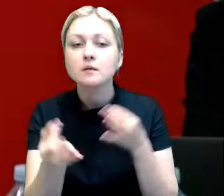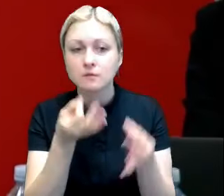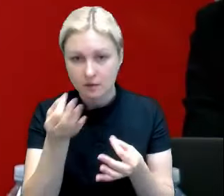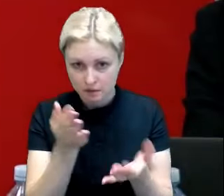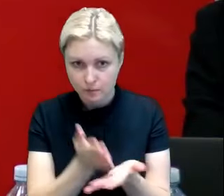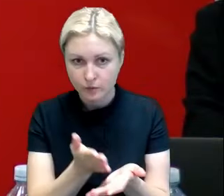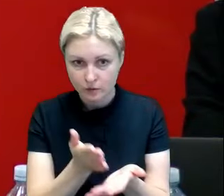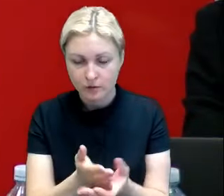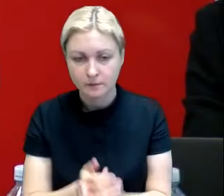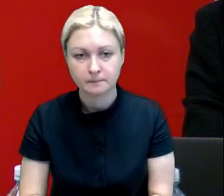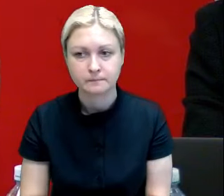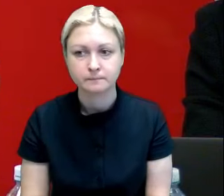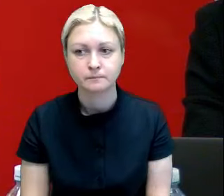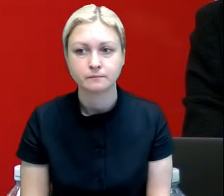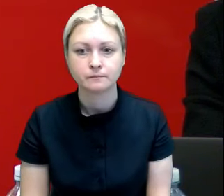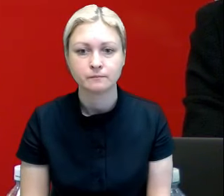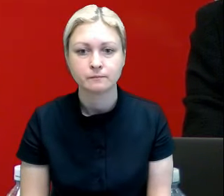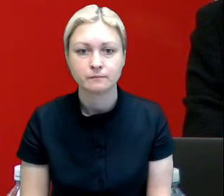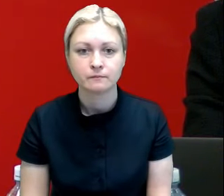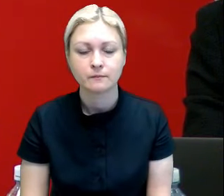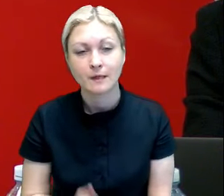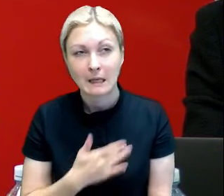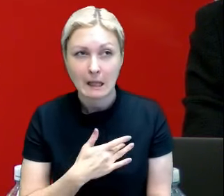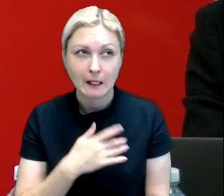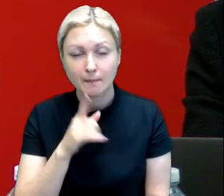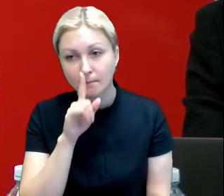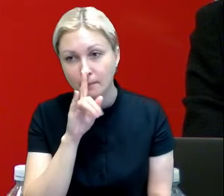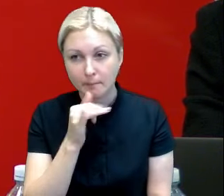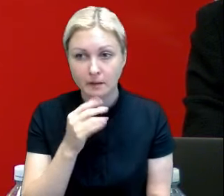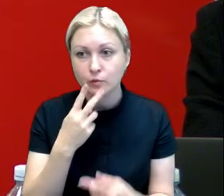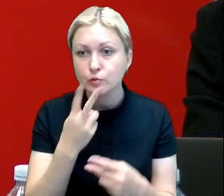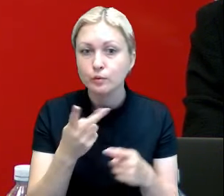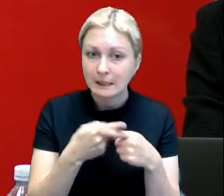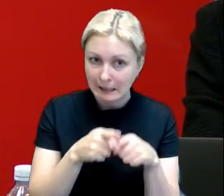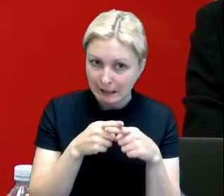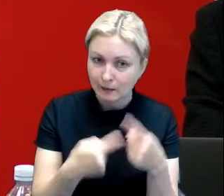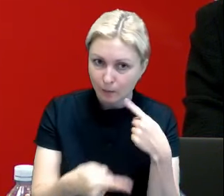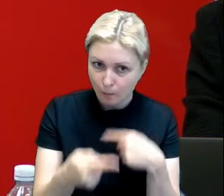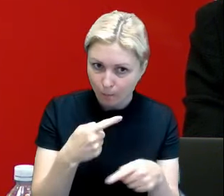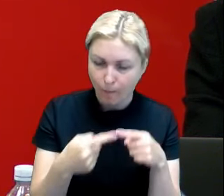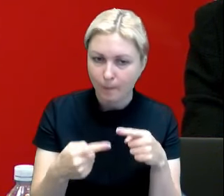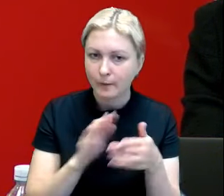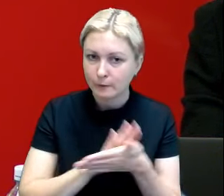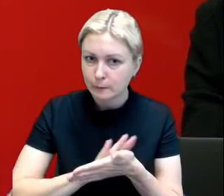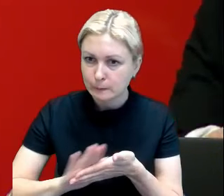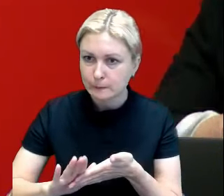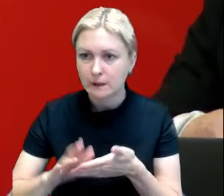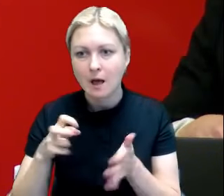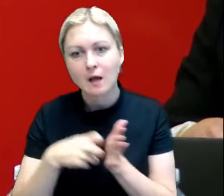pasisakančių gal pabandom ką nuveikė technikai patikrinti dar si